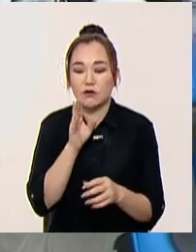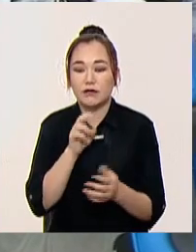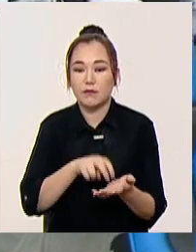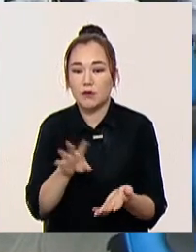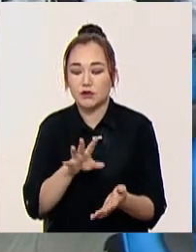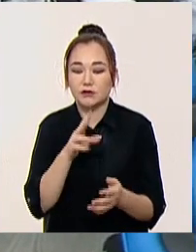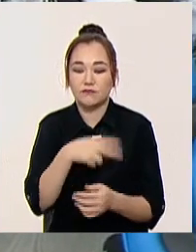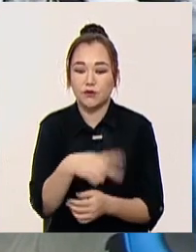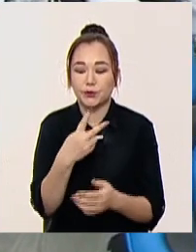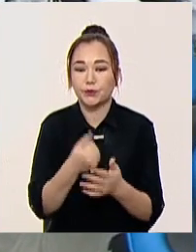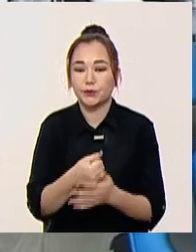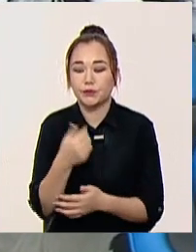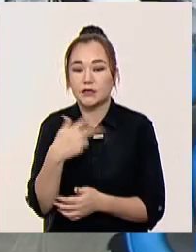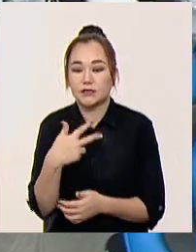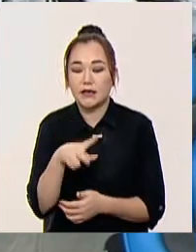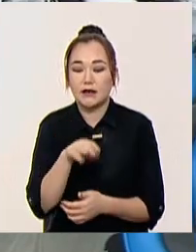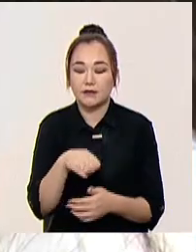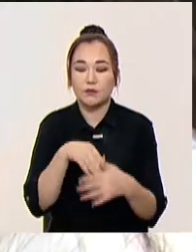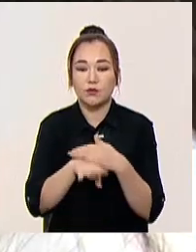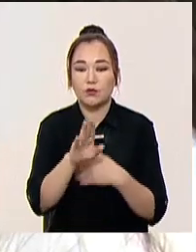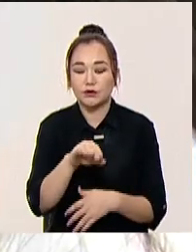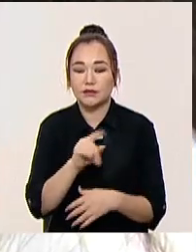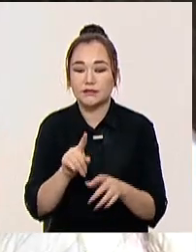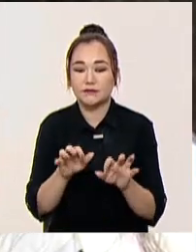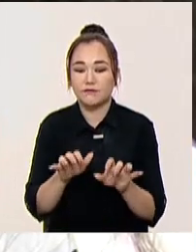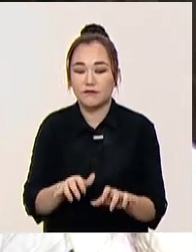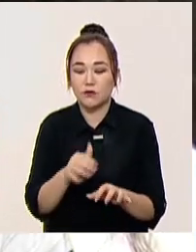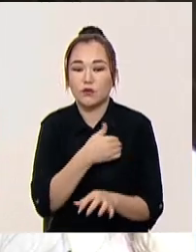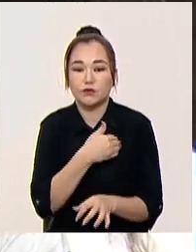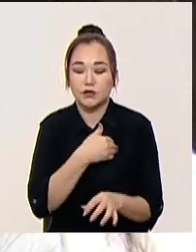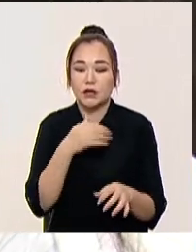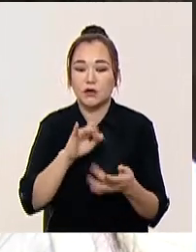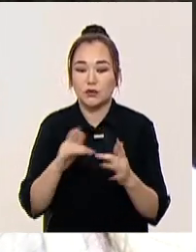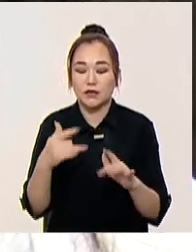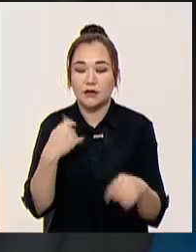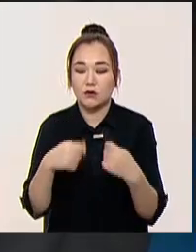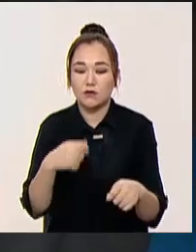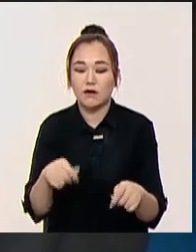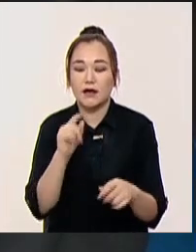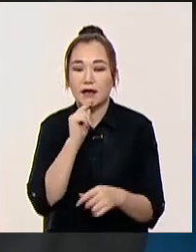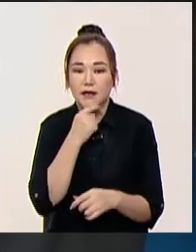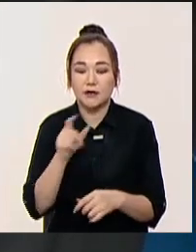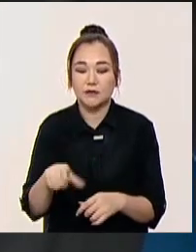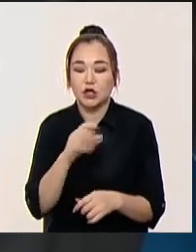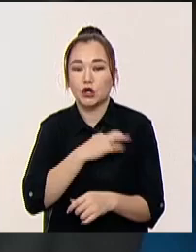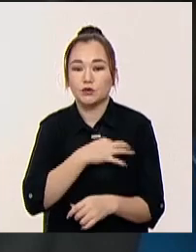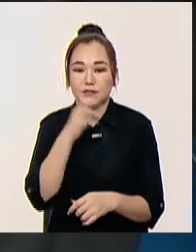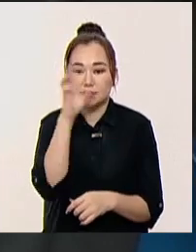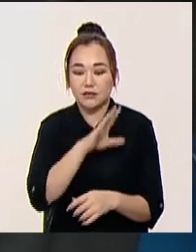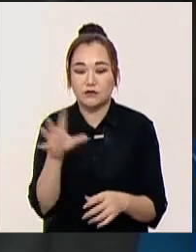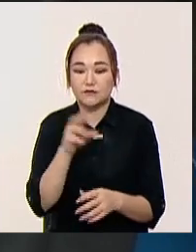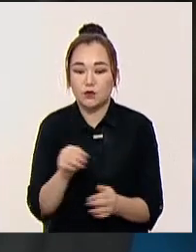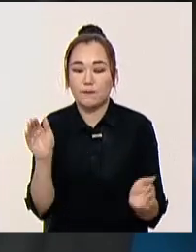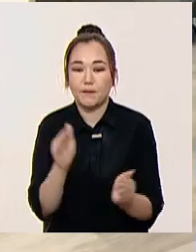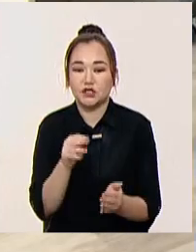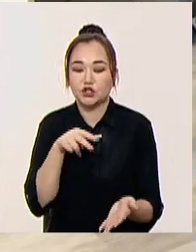от 22 до 30 лет многие уходят в сферу программирования и онлайн-торговли. А вот экономистов и юристов в стране становится все